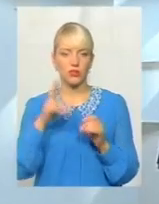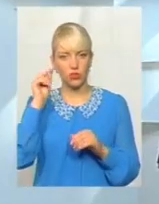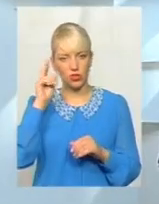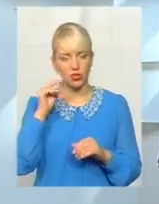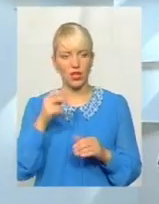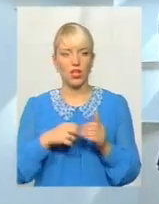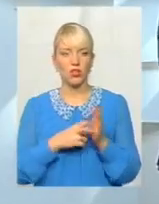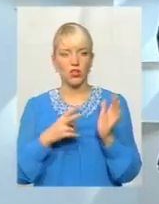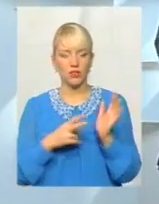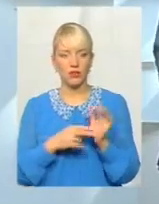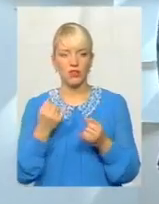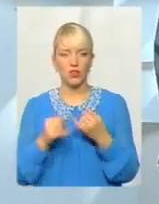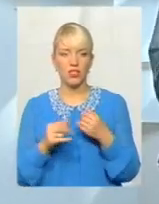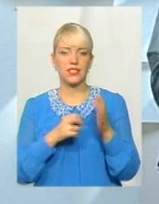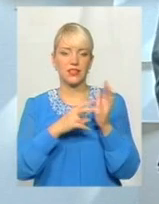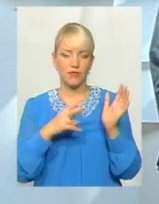жовтня. Тобто